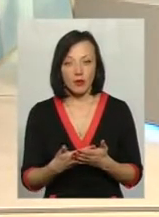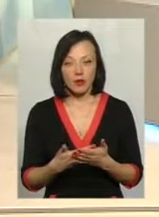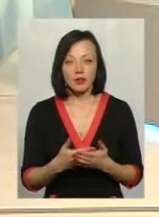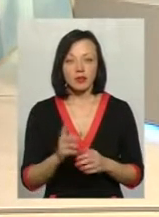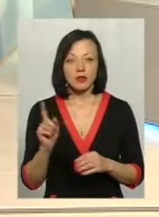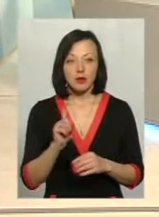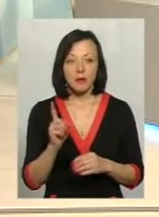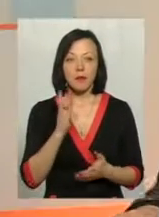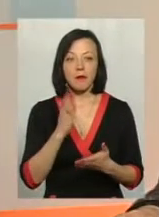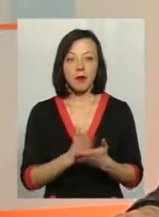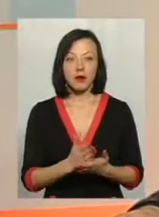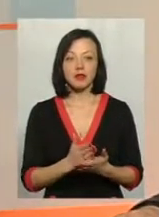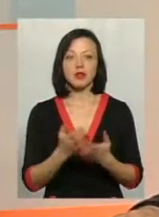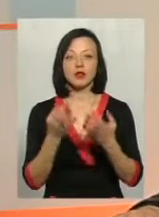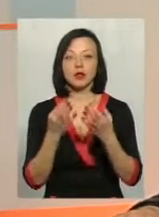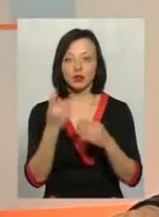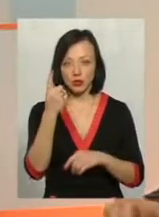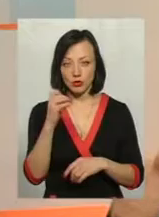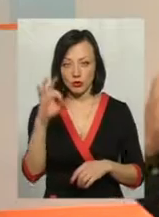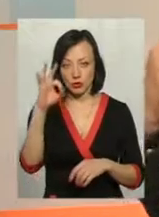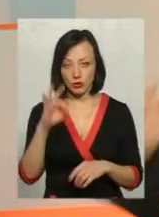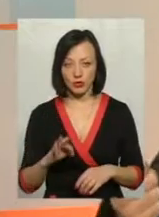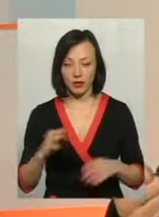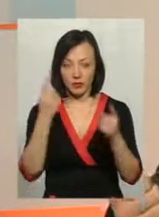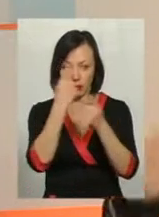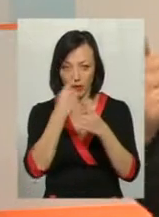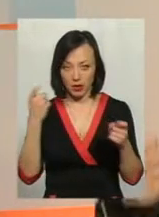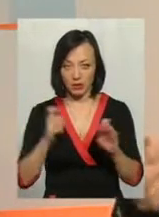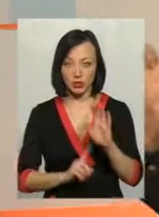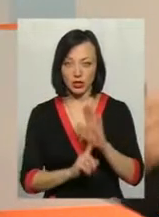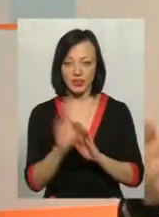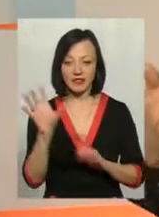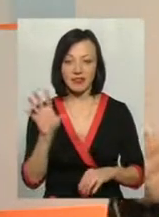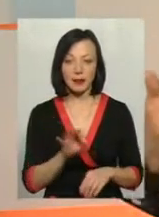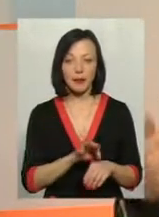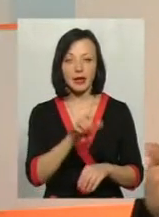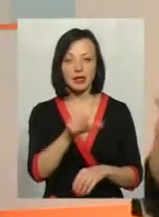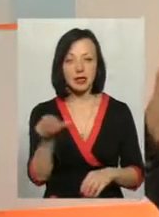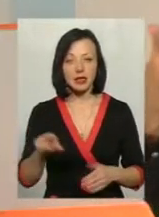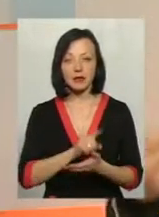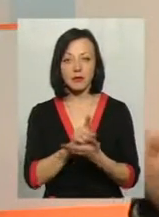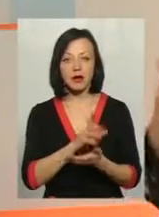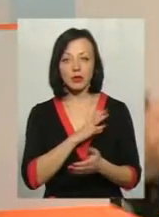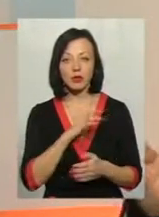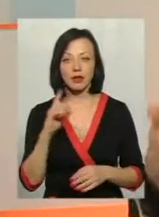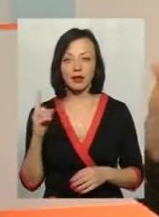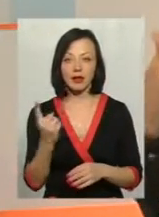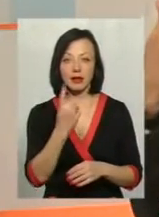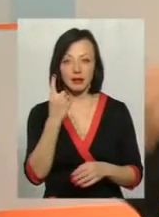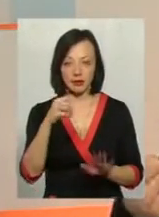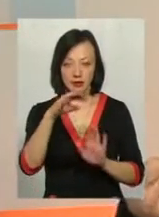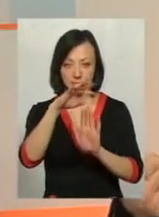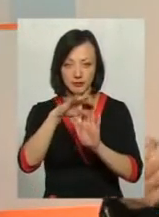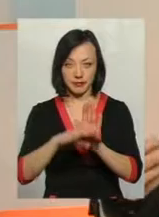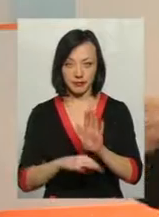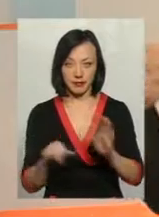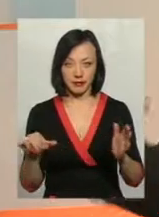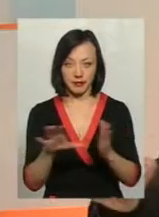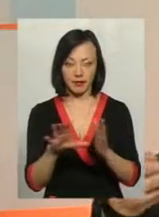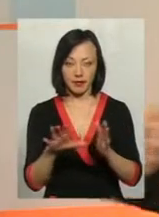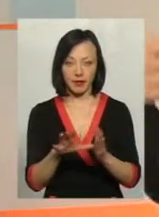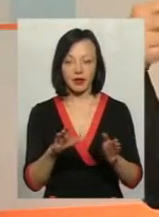аби мати достовірну інформацію, для початку всі пацієнти мають бути у єдиній електронній системі.